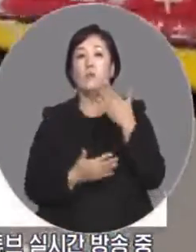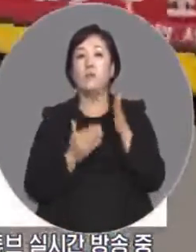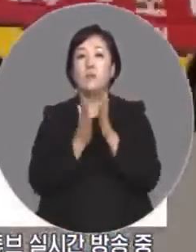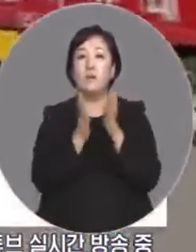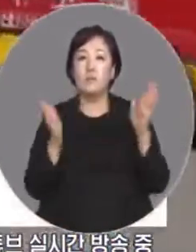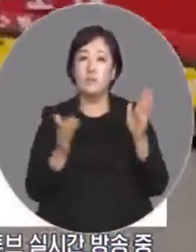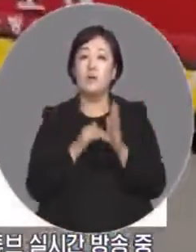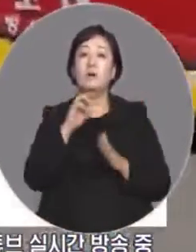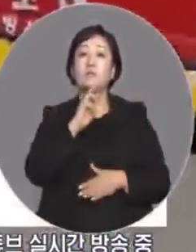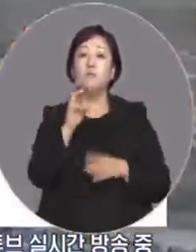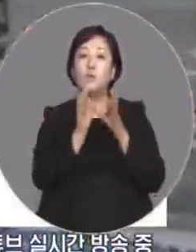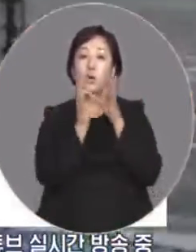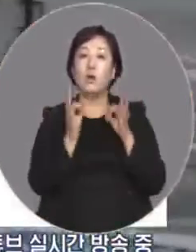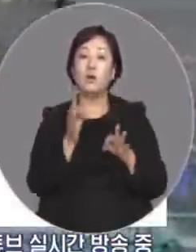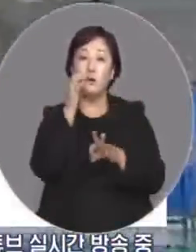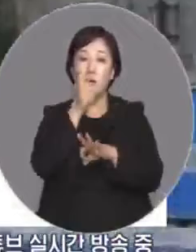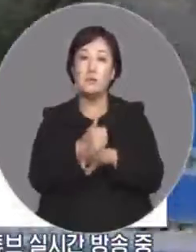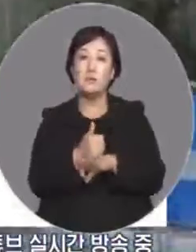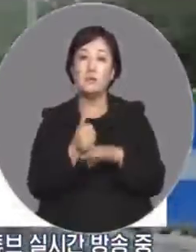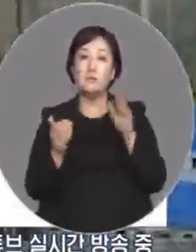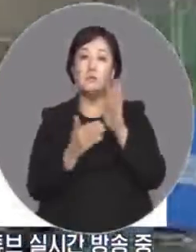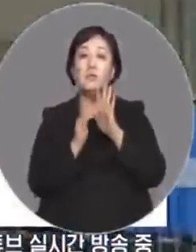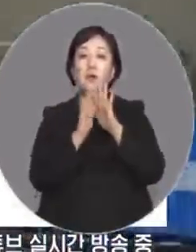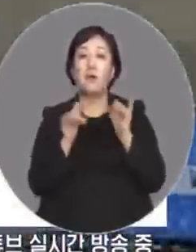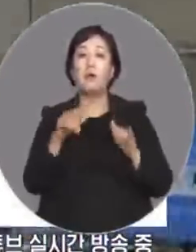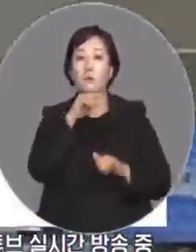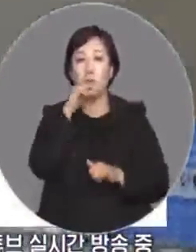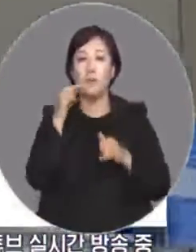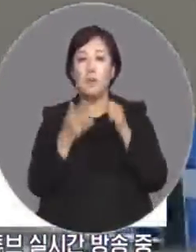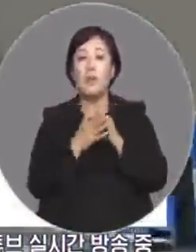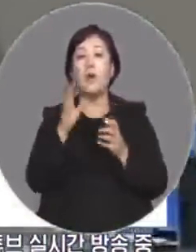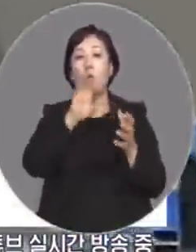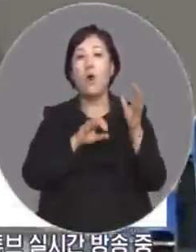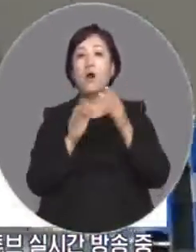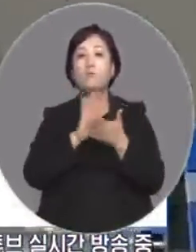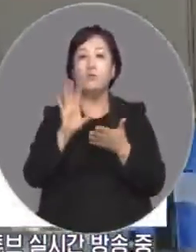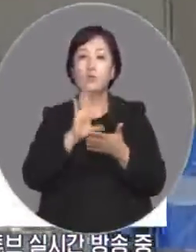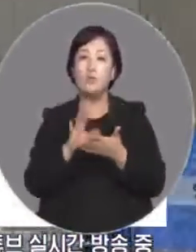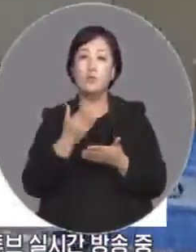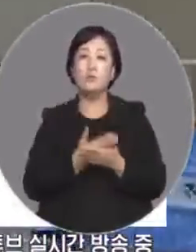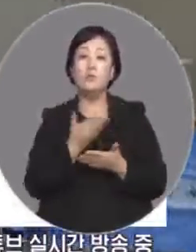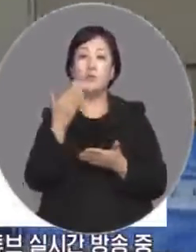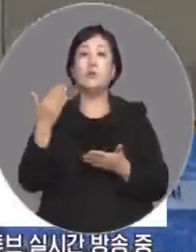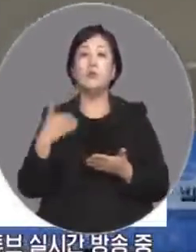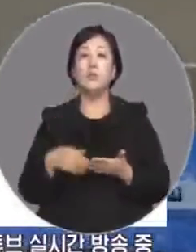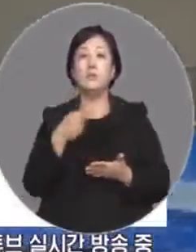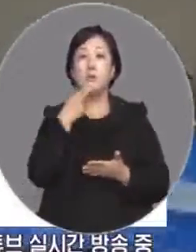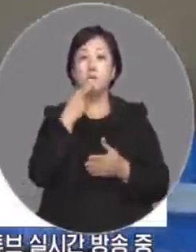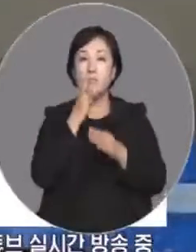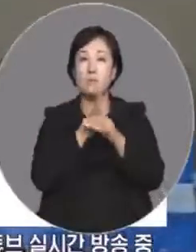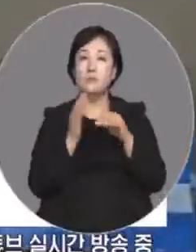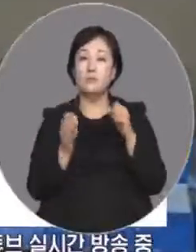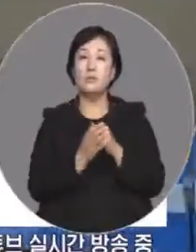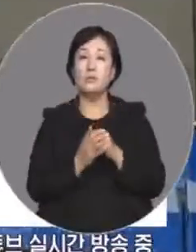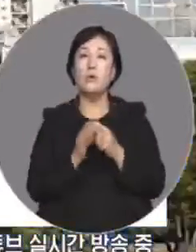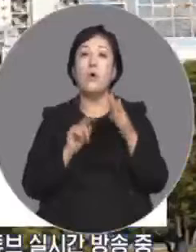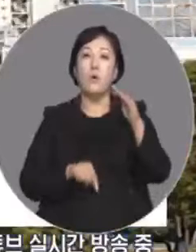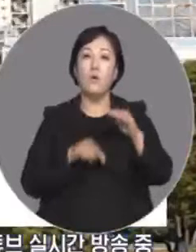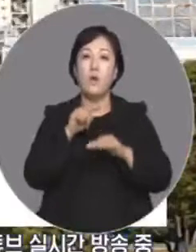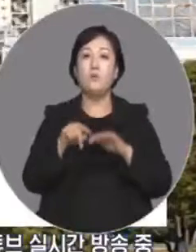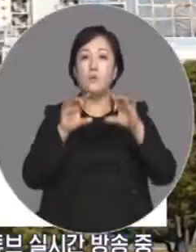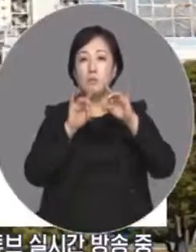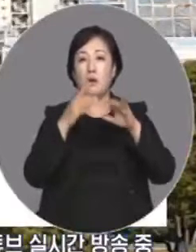꺼졌습니다. 다행히 이불로 인한 인명피해와 화학물질 누출은 없었습니다. 경찰과 소방당국은